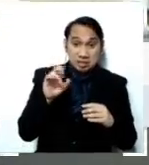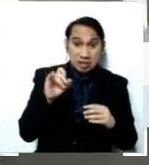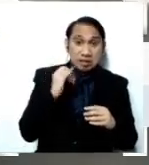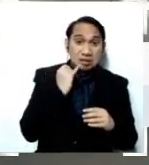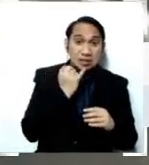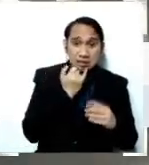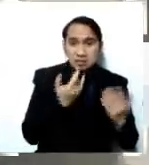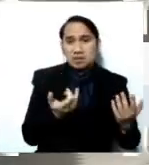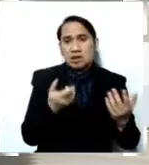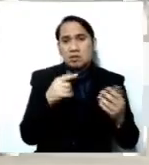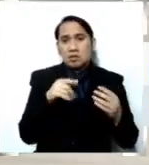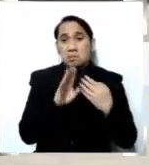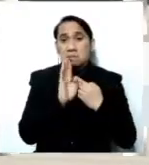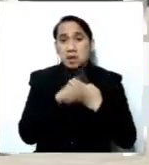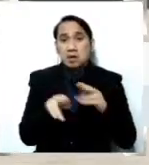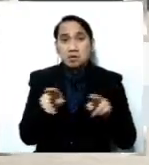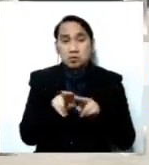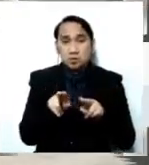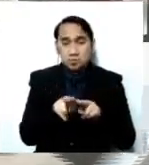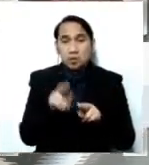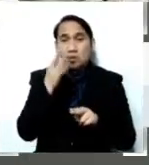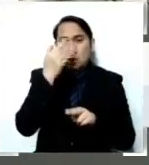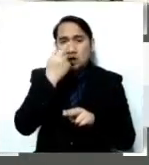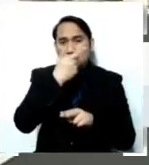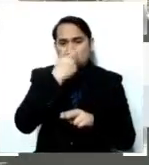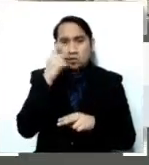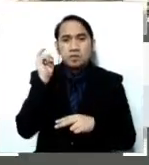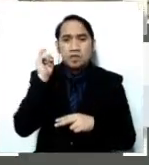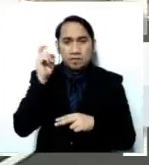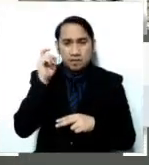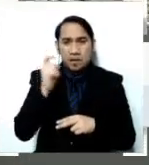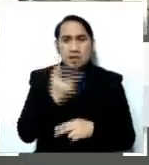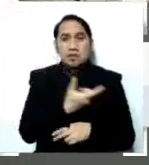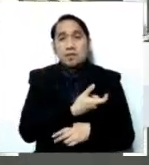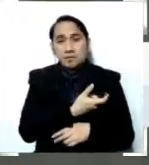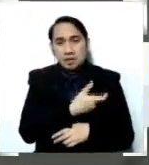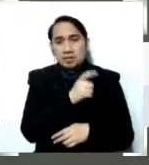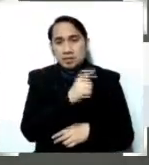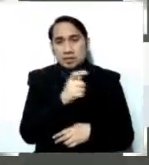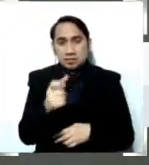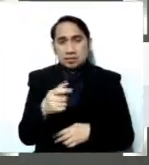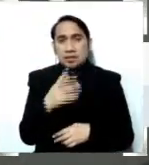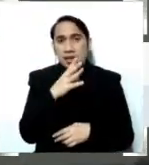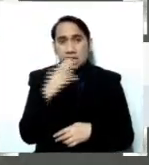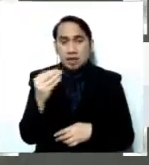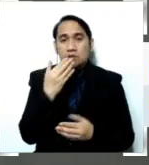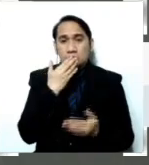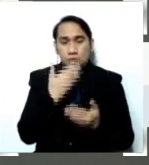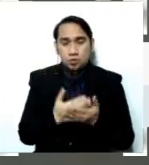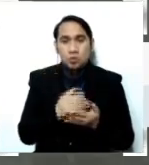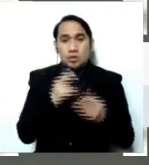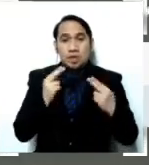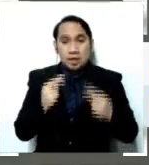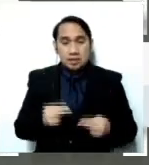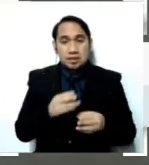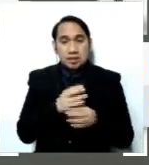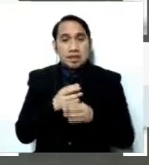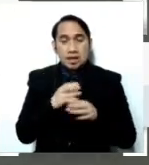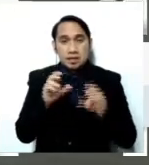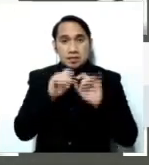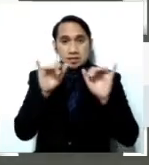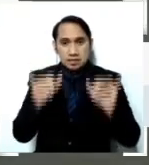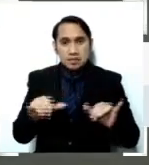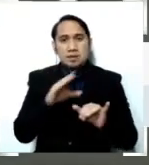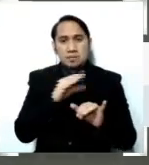sa Pilipinas ay dahil sa maagap at mabilis na vaccine rollout, maayos na healthcare system at agresibong kampanya kontra